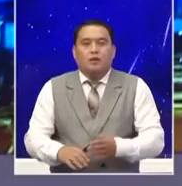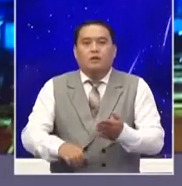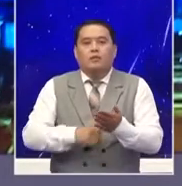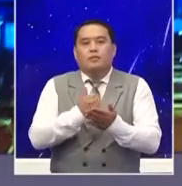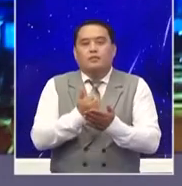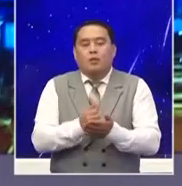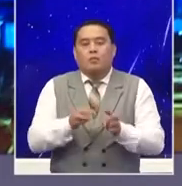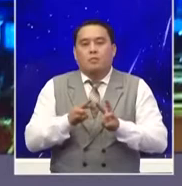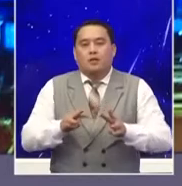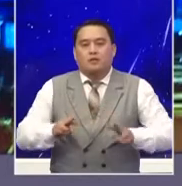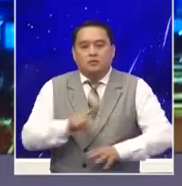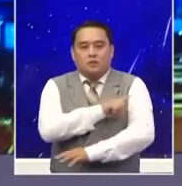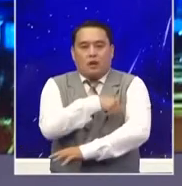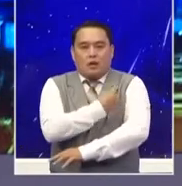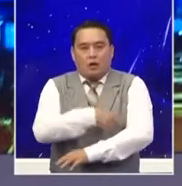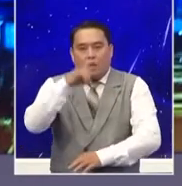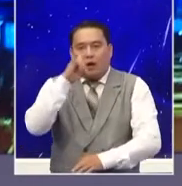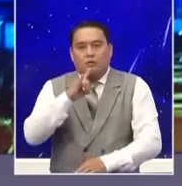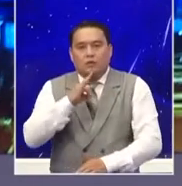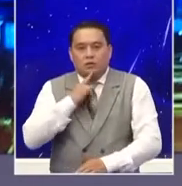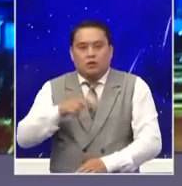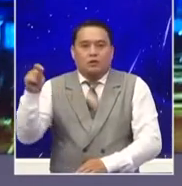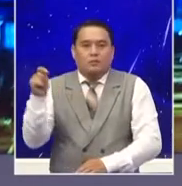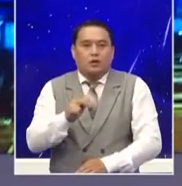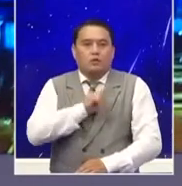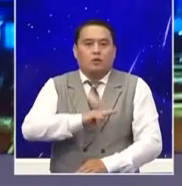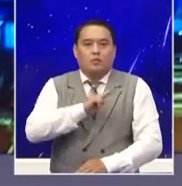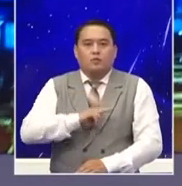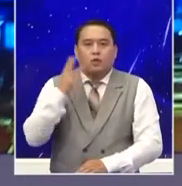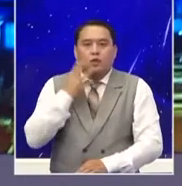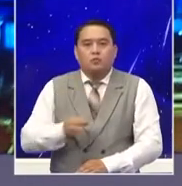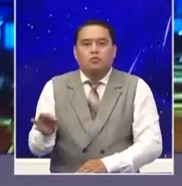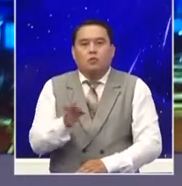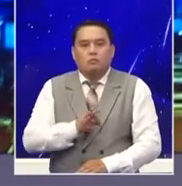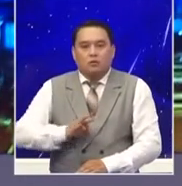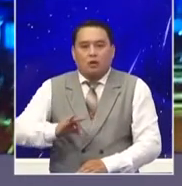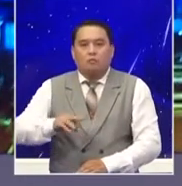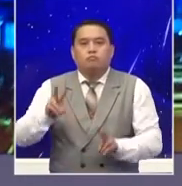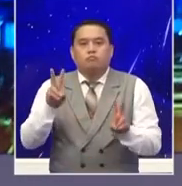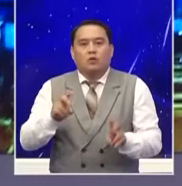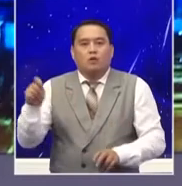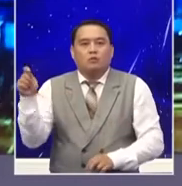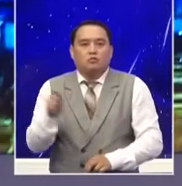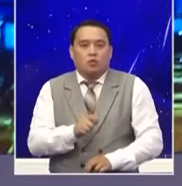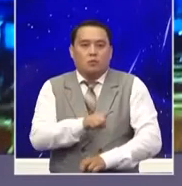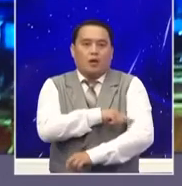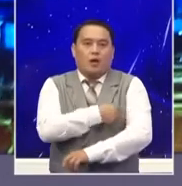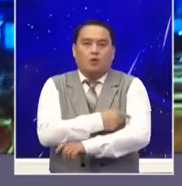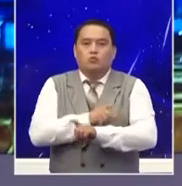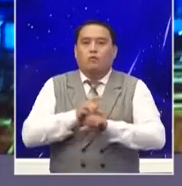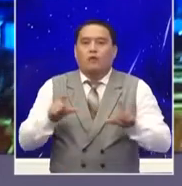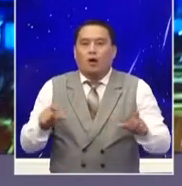Вице-министр здравоохранения Республики Казахстан Марат Шуранов с рабочим визитом посетил Алматинскую область. В рамках поездки он побывал в ряде